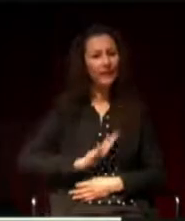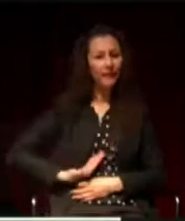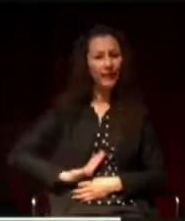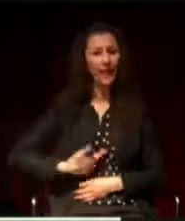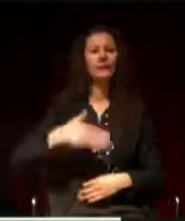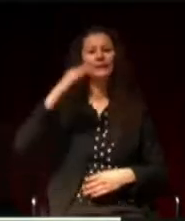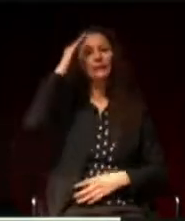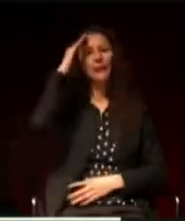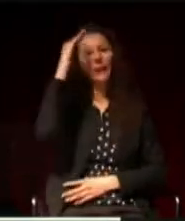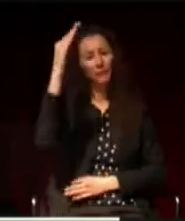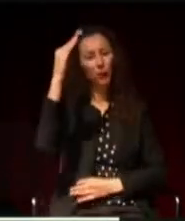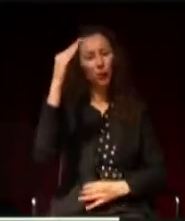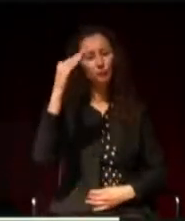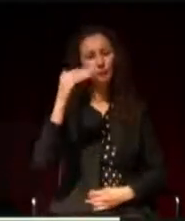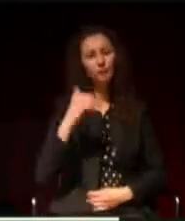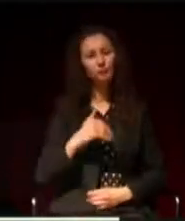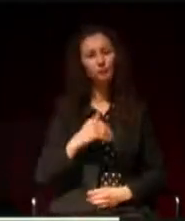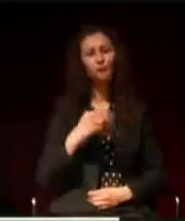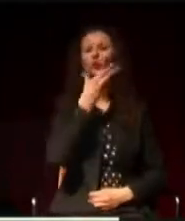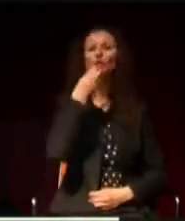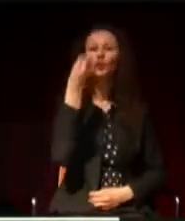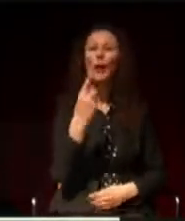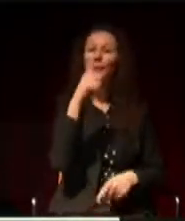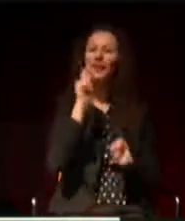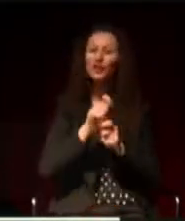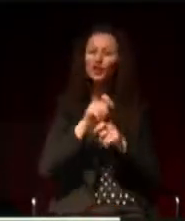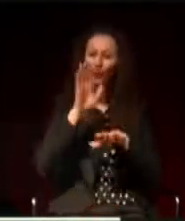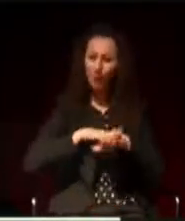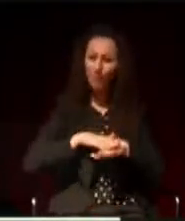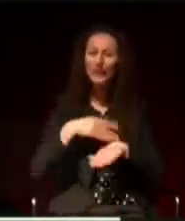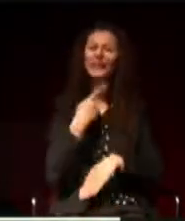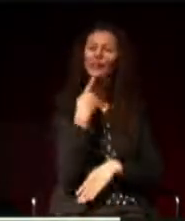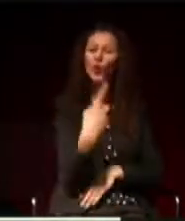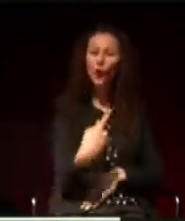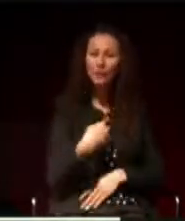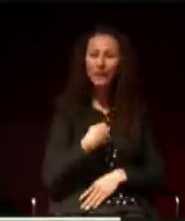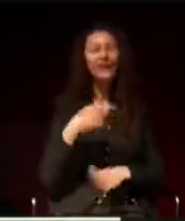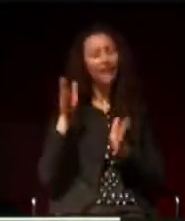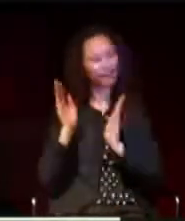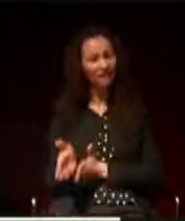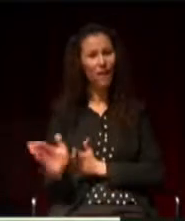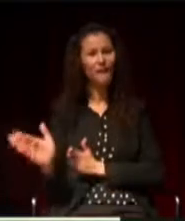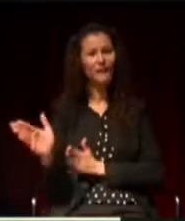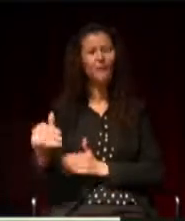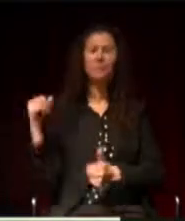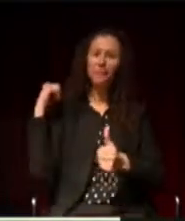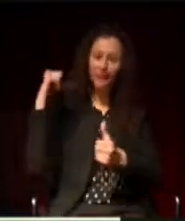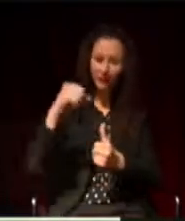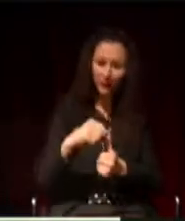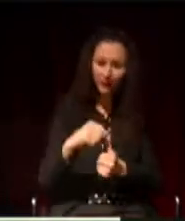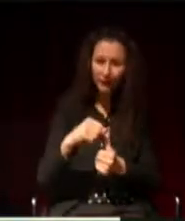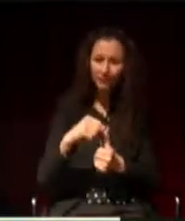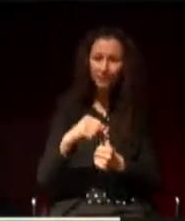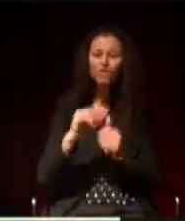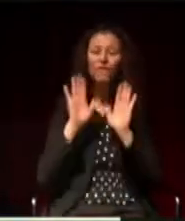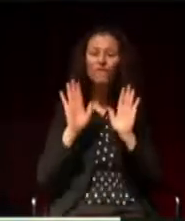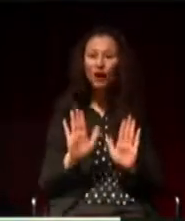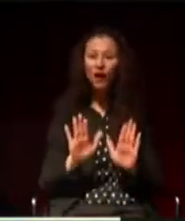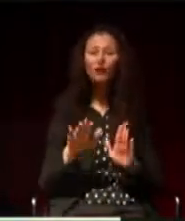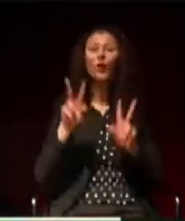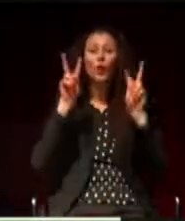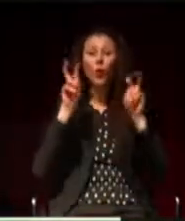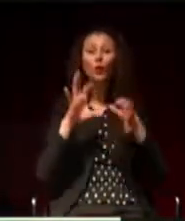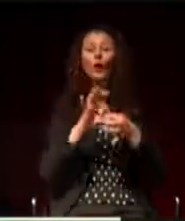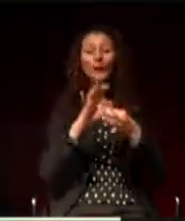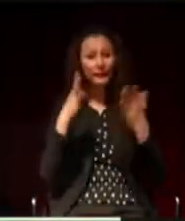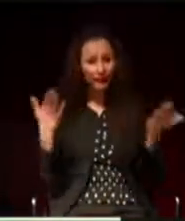sevgiyle selamlıyorum. Güzel bir iş yaptık ve diyorum ki devam edelim, tekrar edelim. Fakat